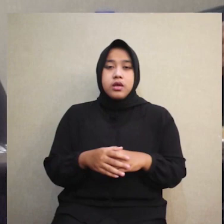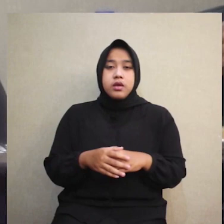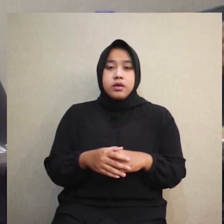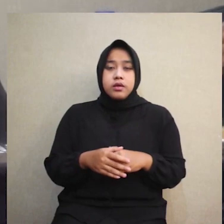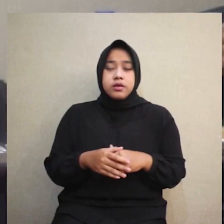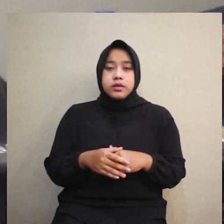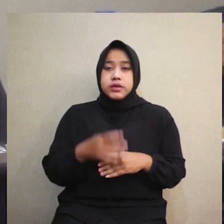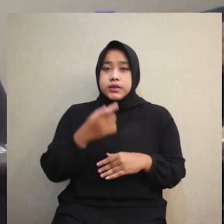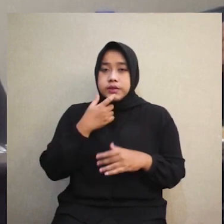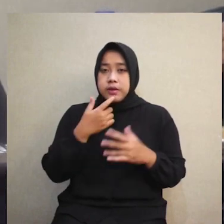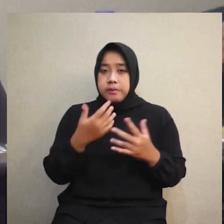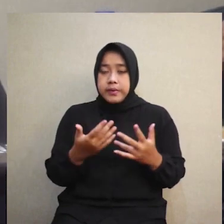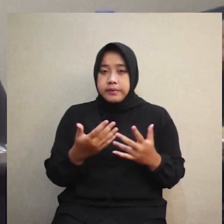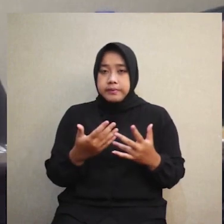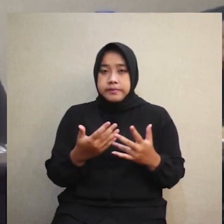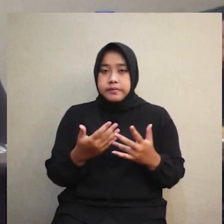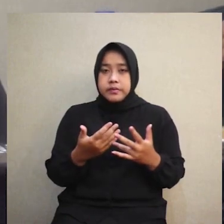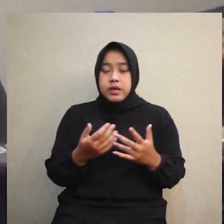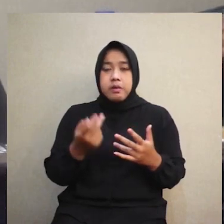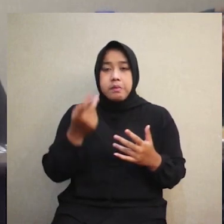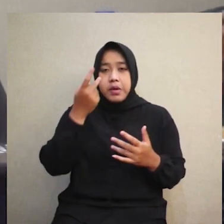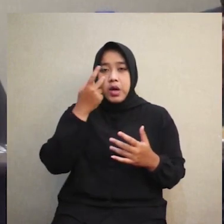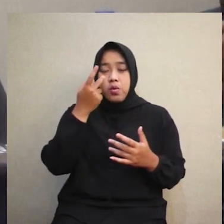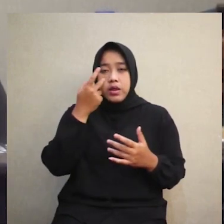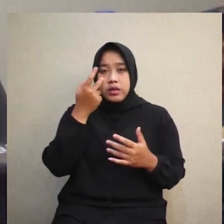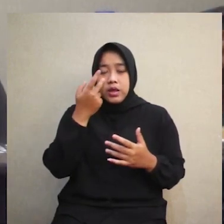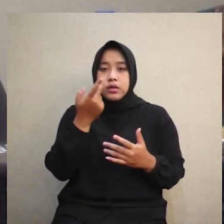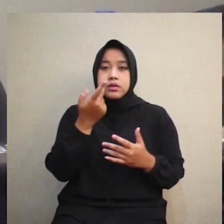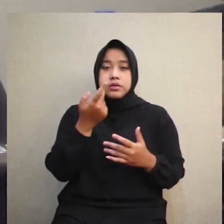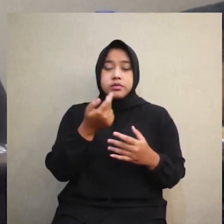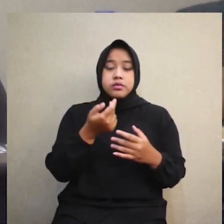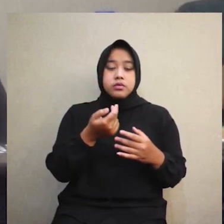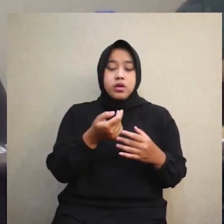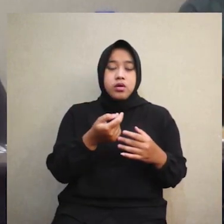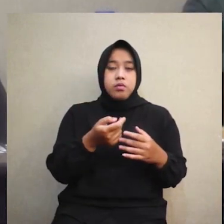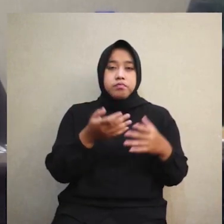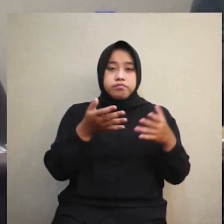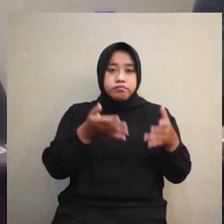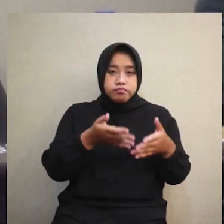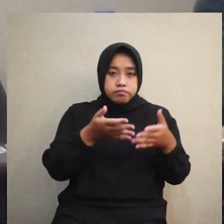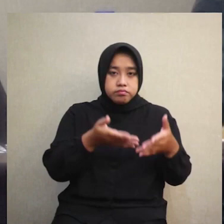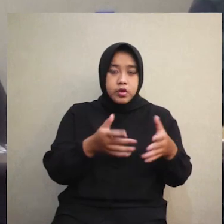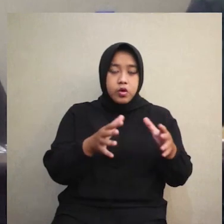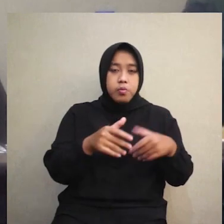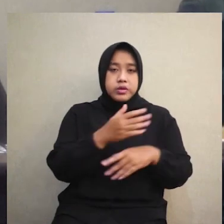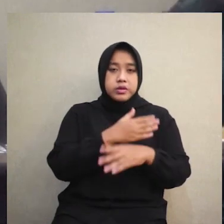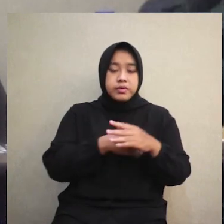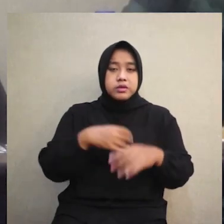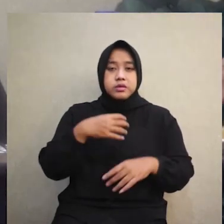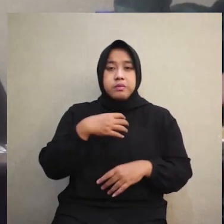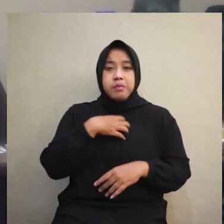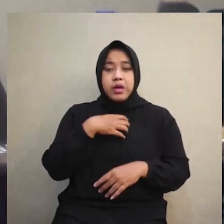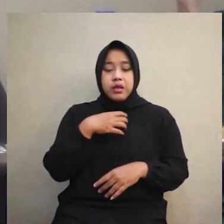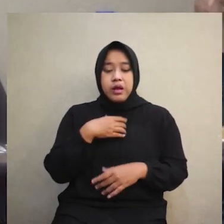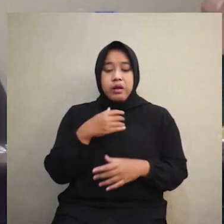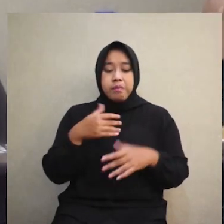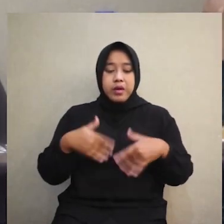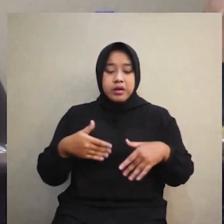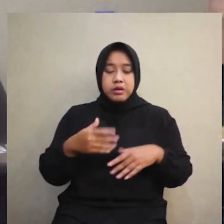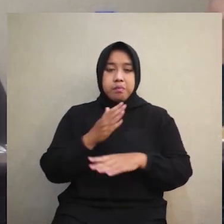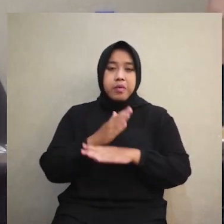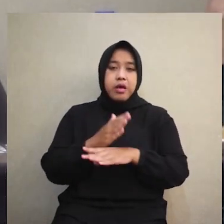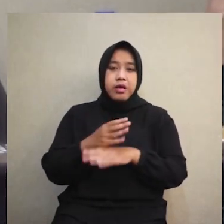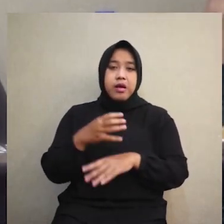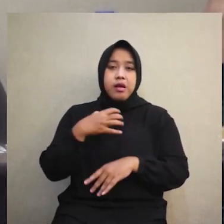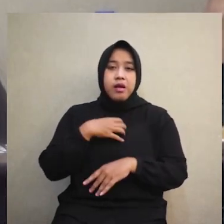apa perawatan disabilitas mental yang selama ini ternyata praktek merupakan praktek